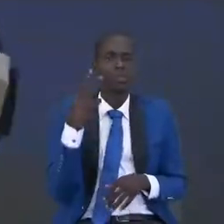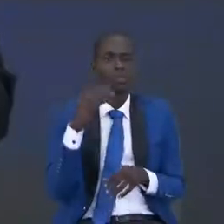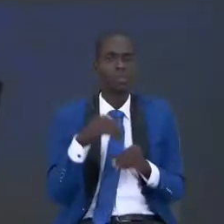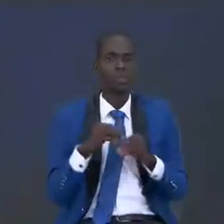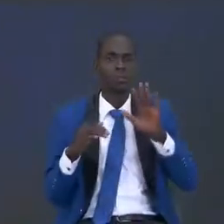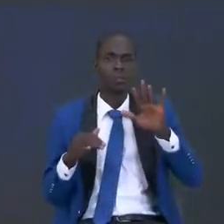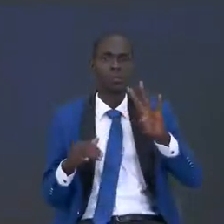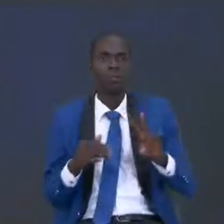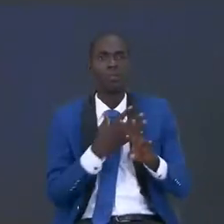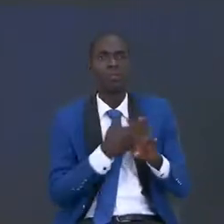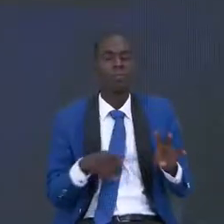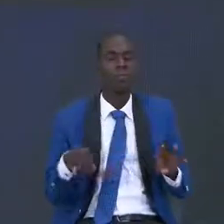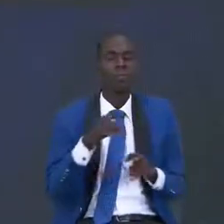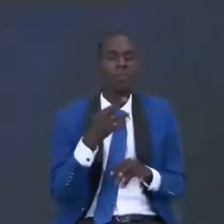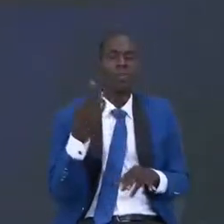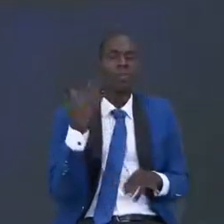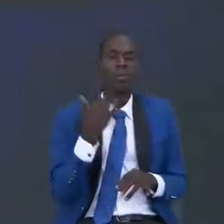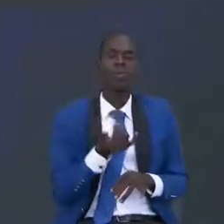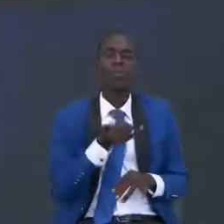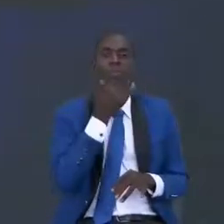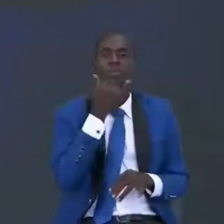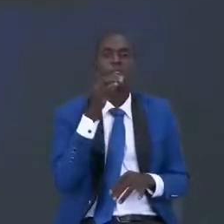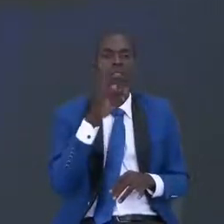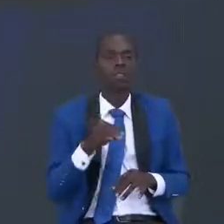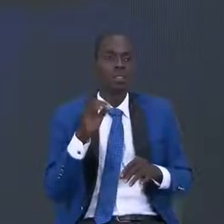57. Et ils étaient pour une occasion de chute.